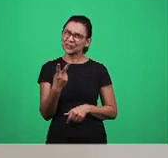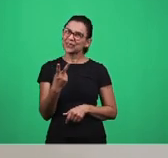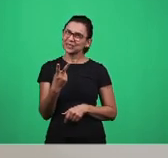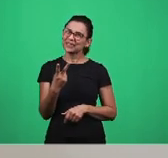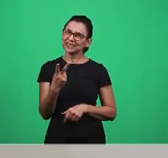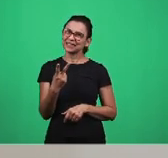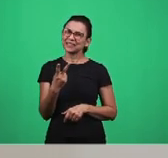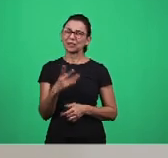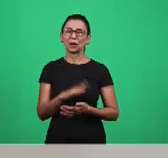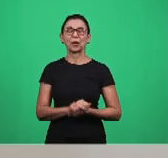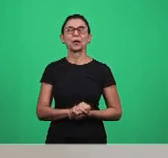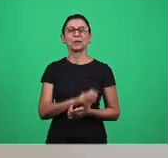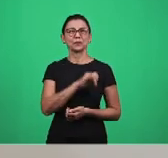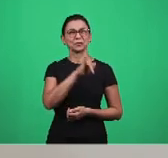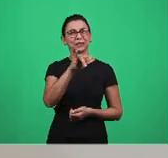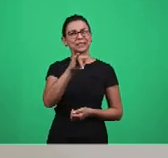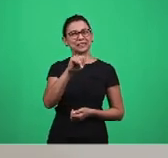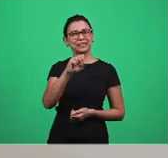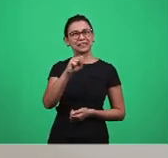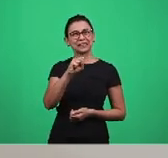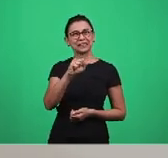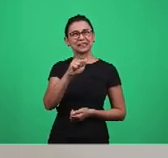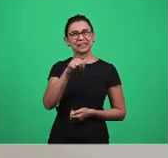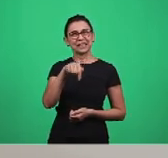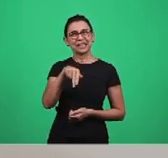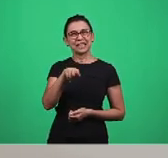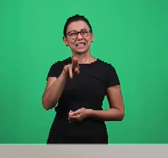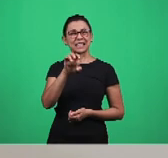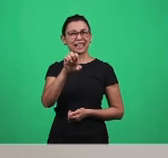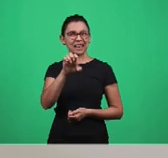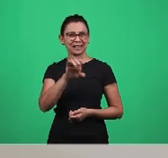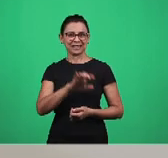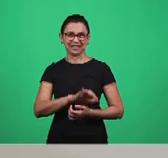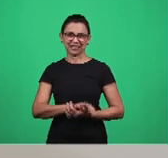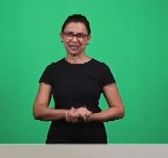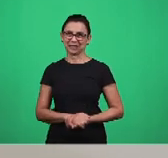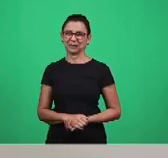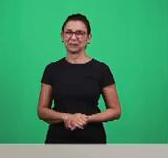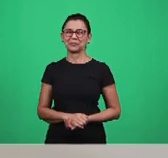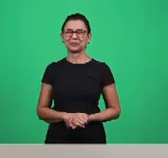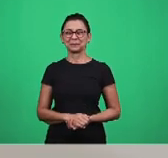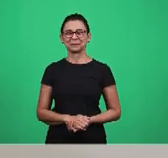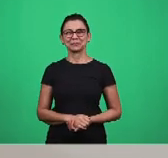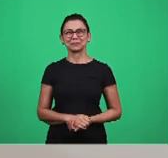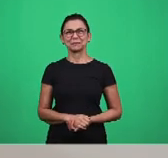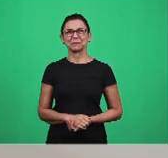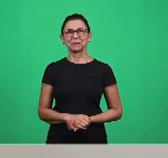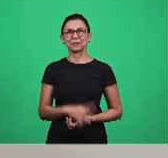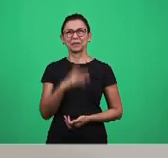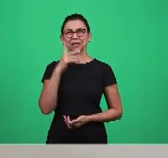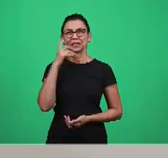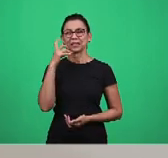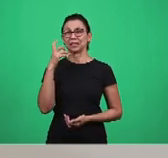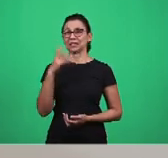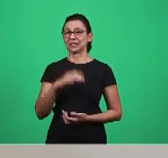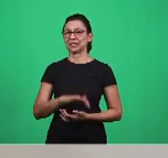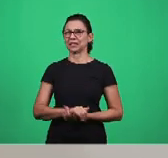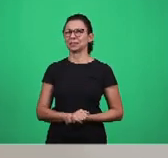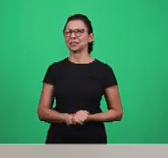fait, intéressant, j'ai fait une question. Isaac, qui tu voulais